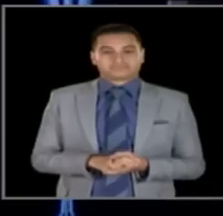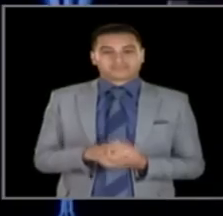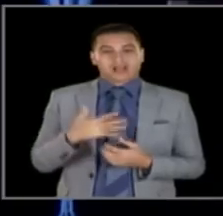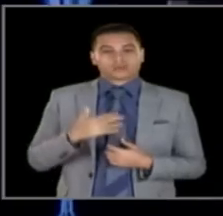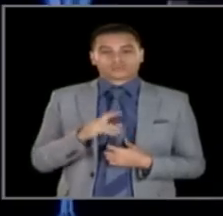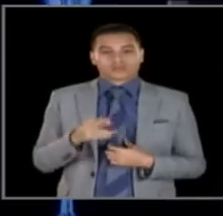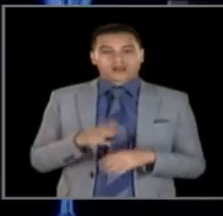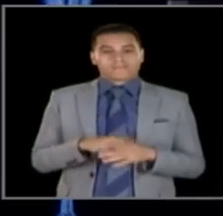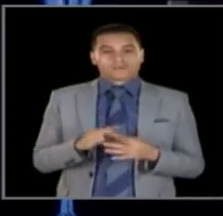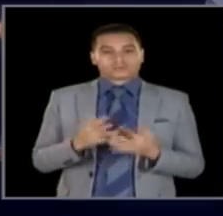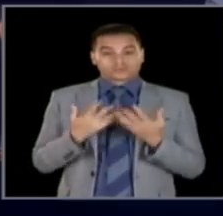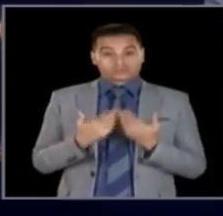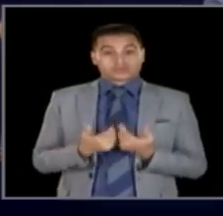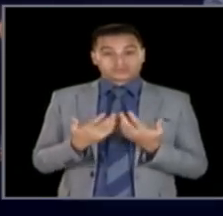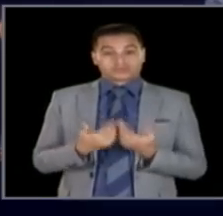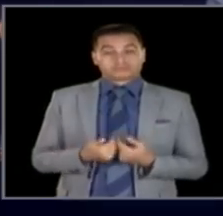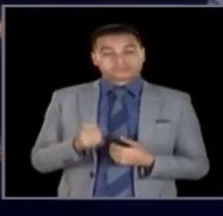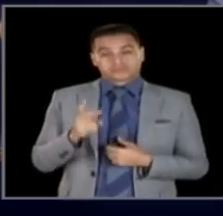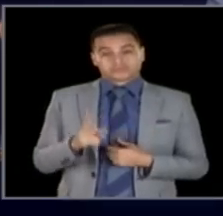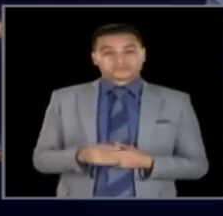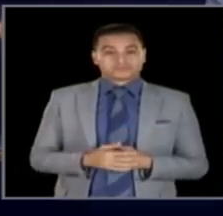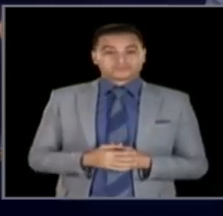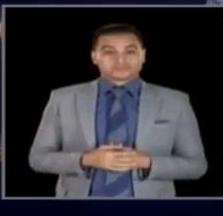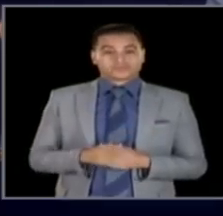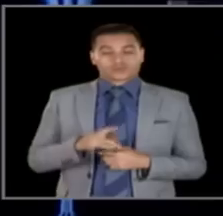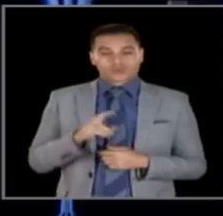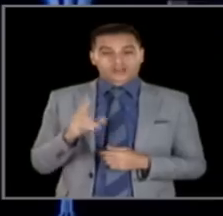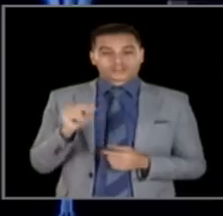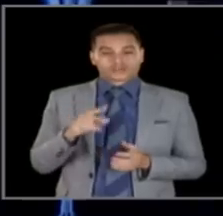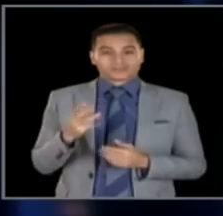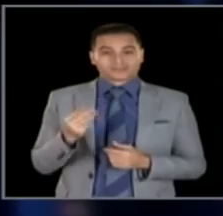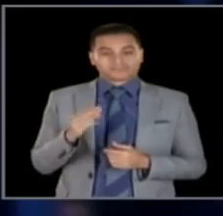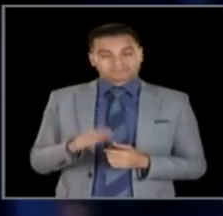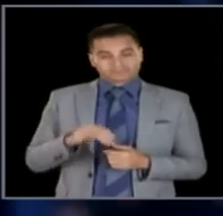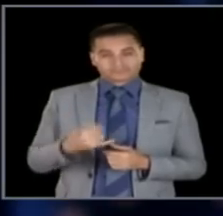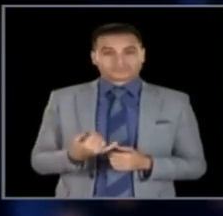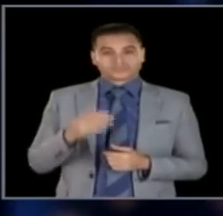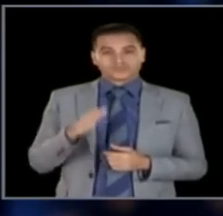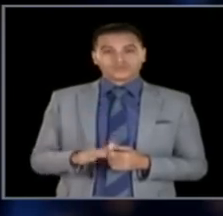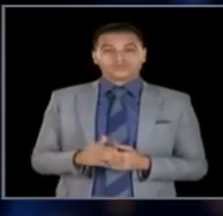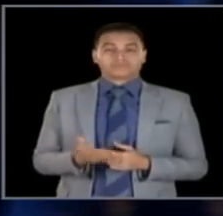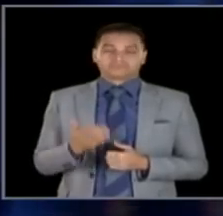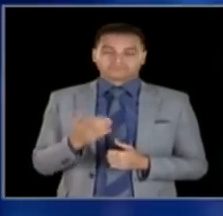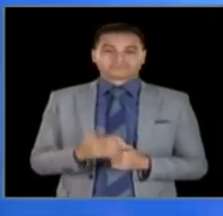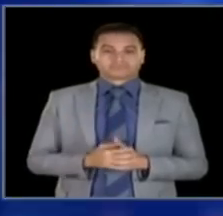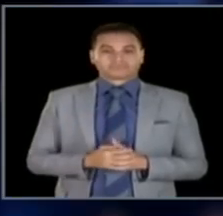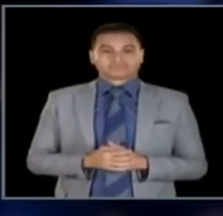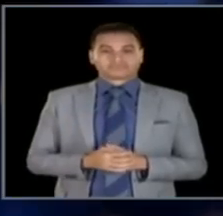تحبوا تتسألوا فيه؟ قدرات ذهنية. قدرات ذهنية. سؤال بـ20 نقطة ولا بـ30 نقطة؟